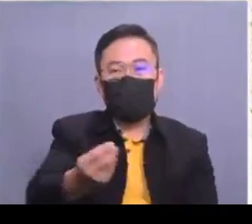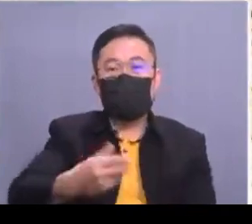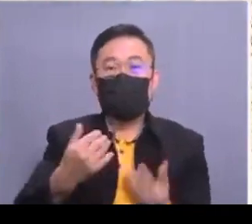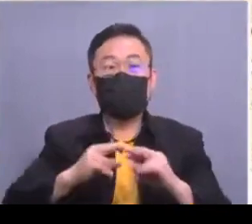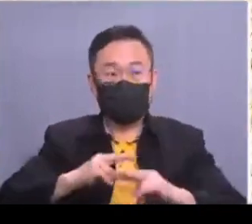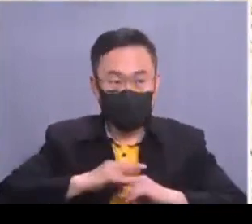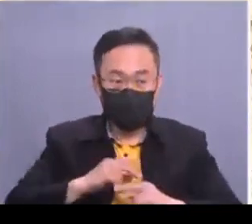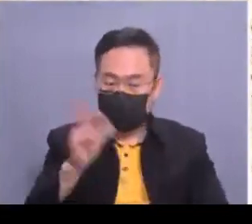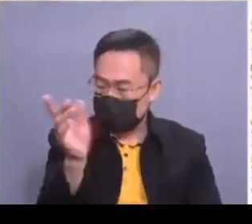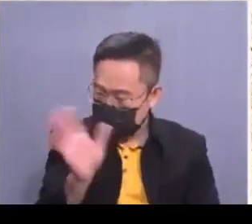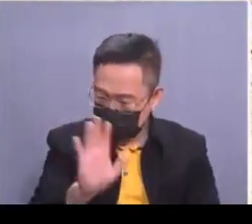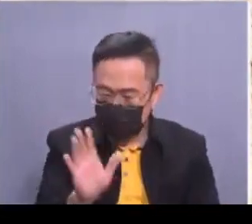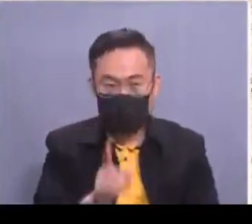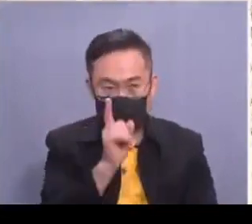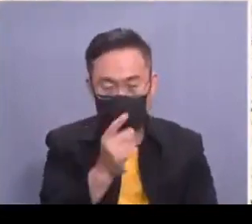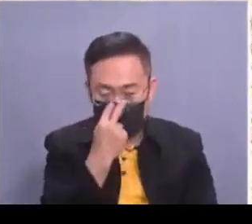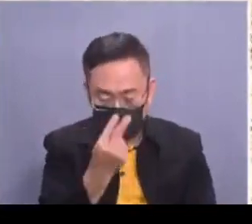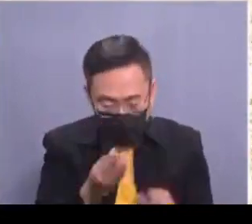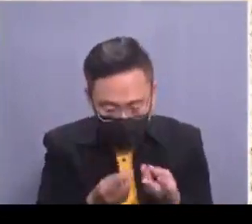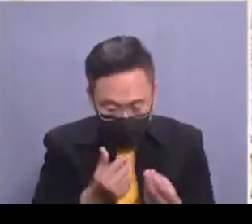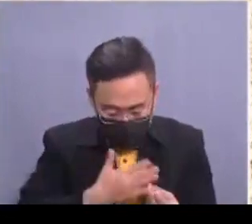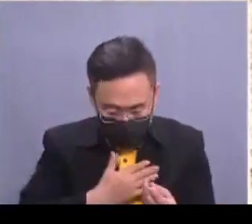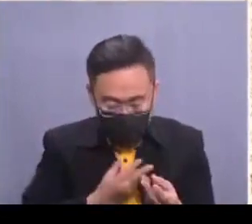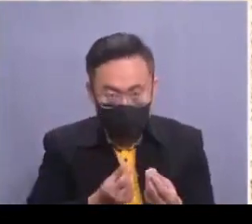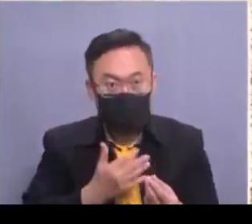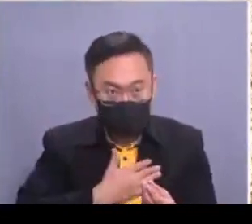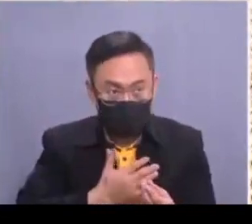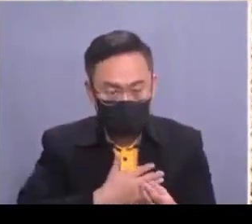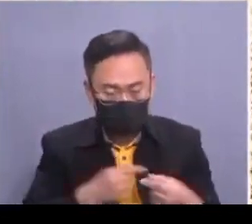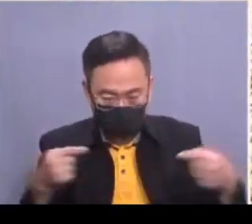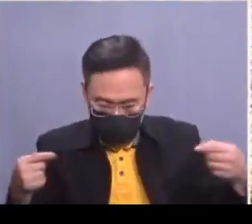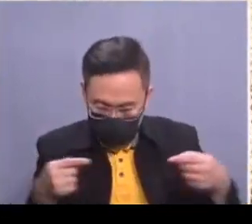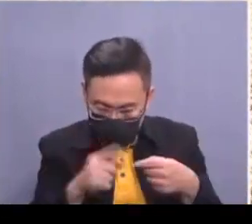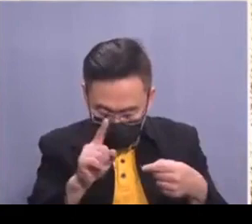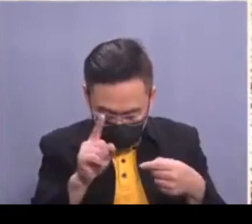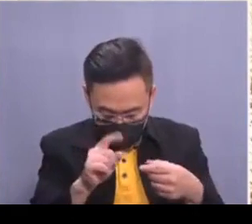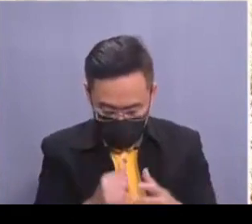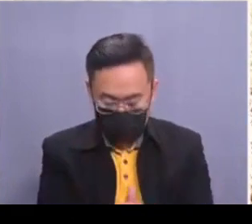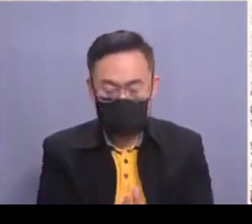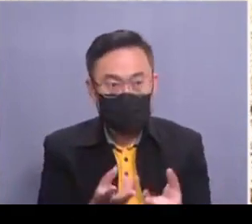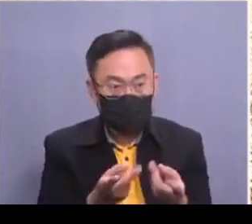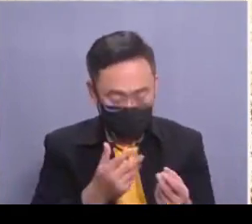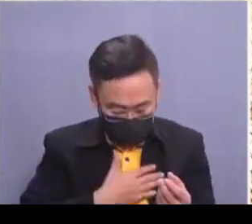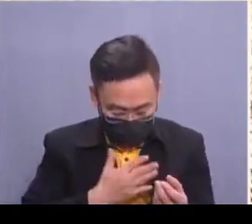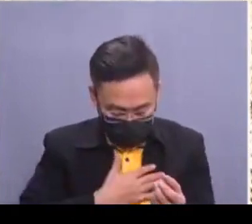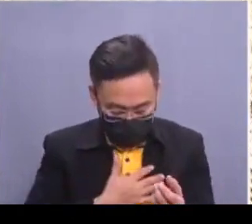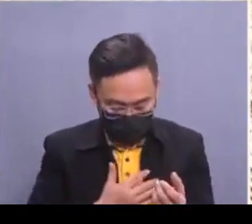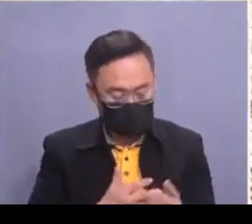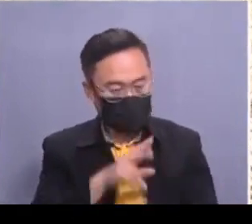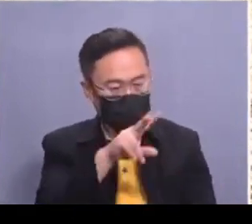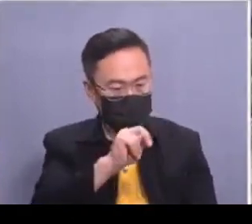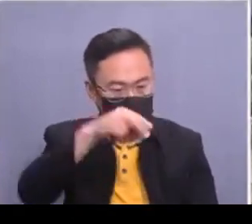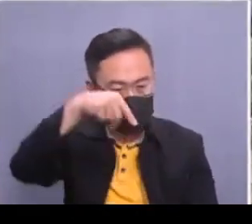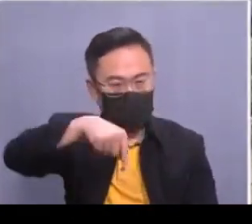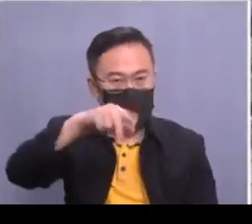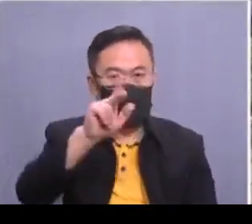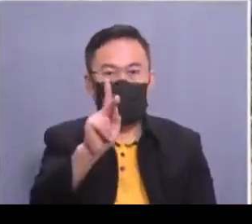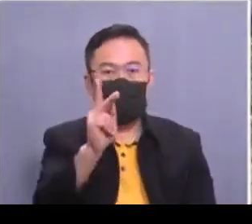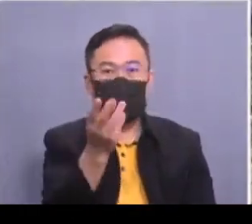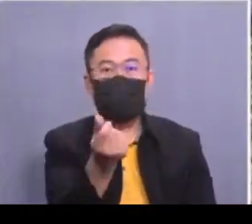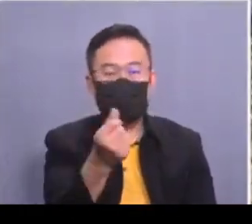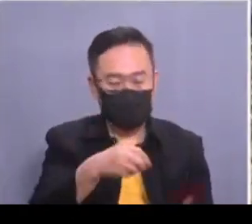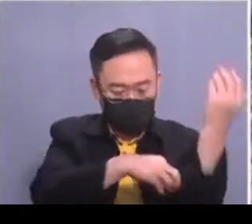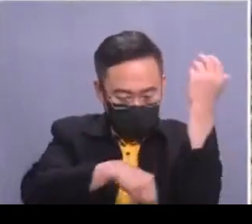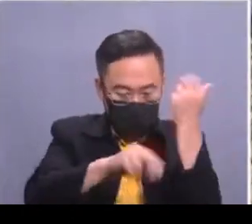องเก็บตัวอย่างดินมาวิเคราะห์ก่อนครับว่าดินของพื้นที่ของเขาเองเนี่ยมีธาตุอาหารหลัก NPK อยู่จำนวนเท่